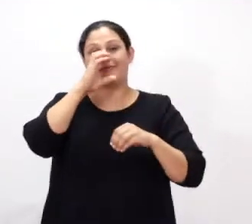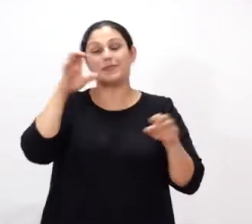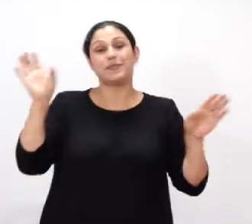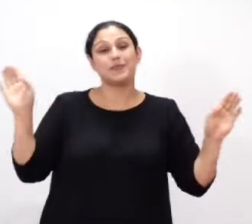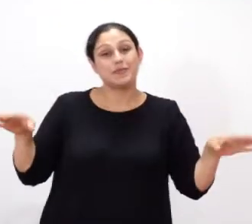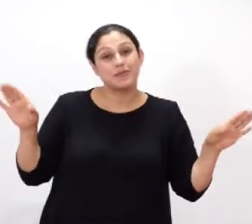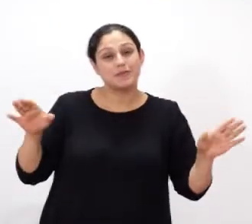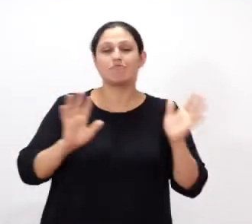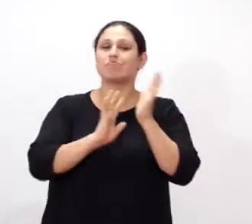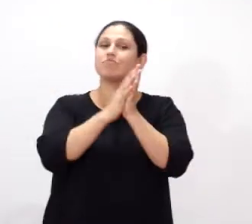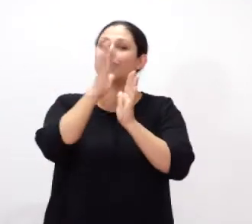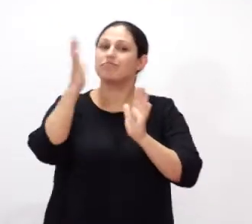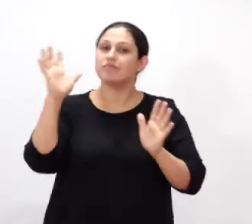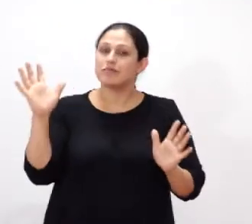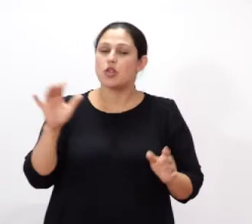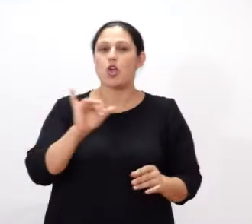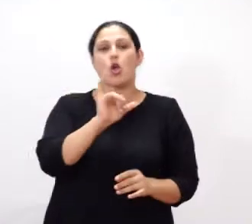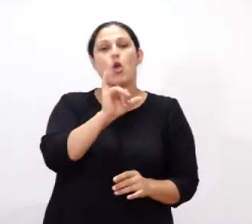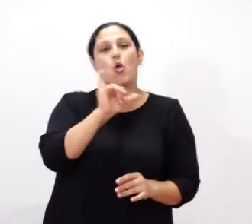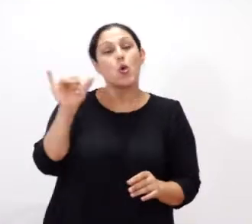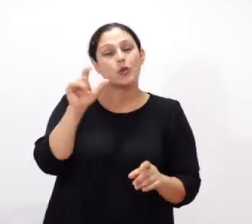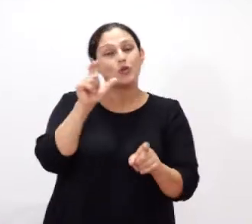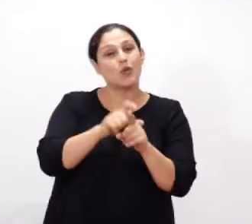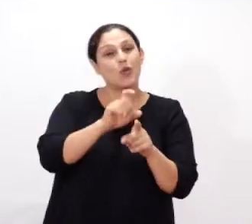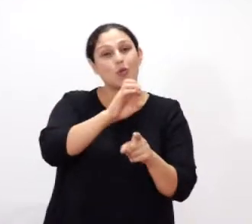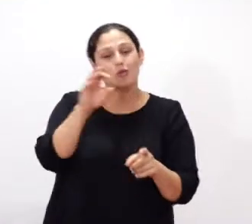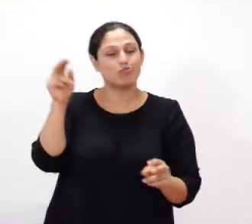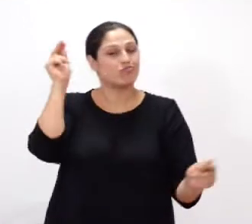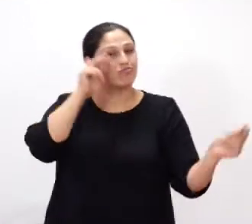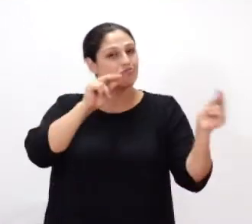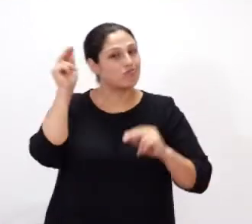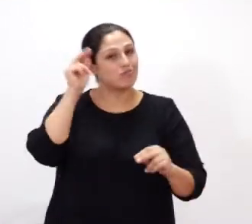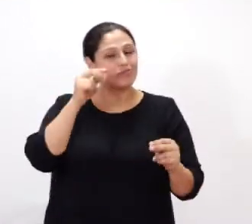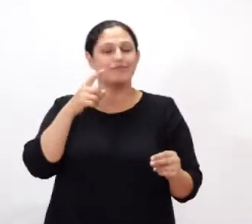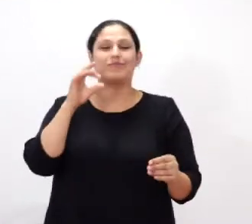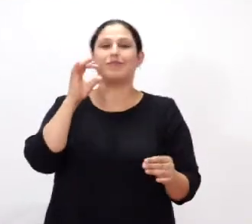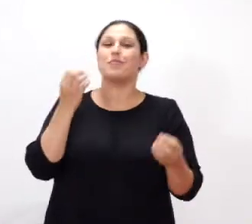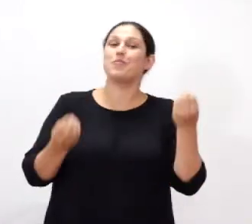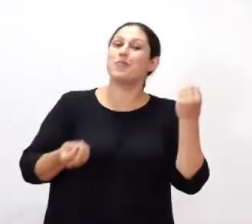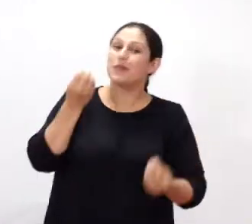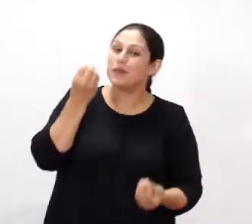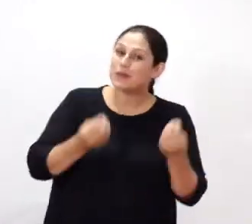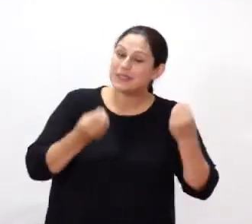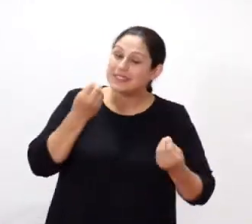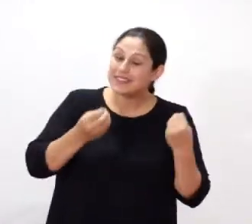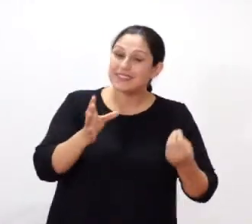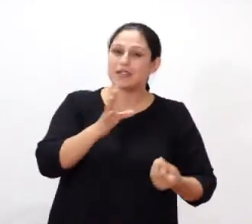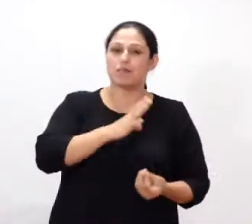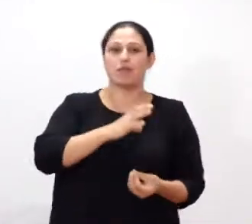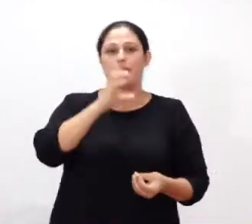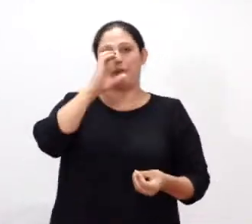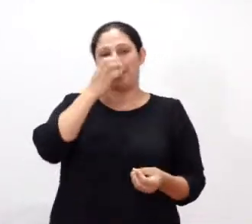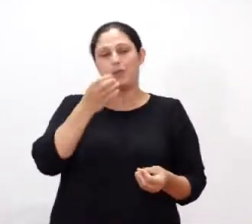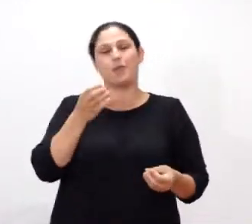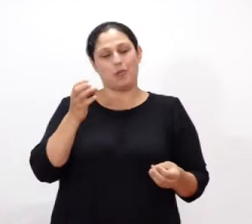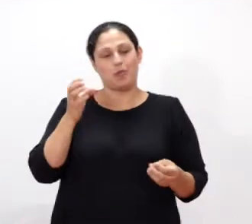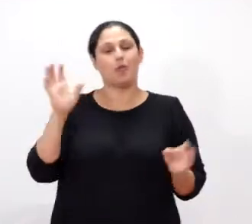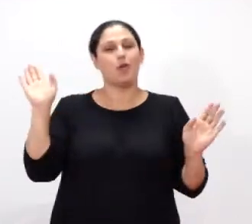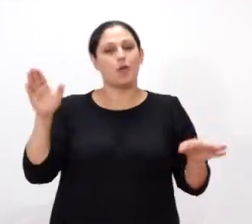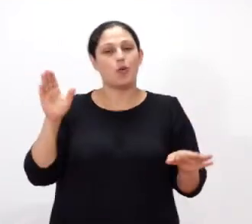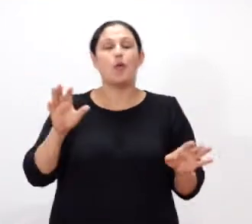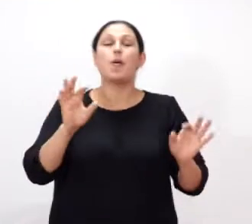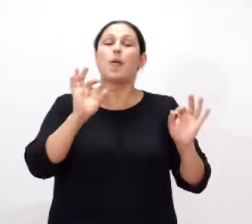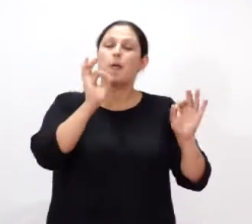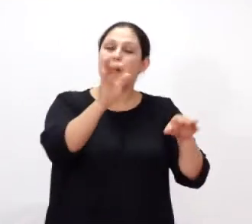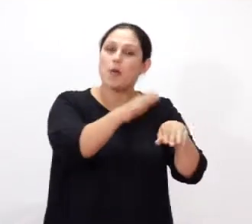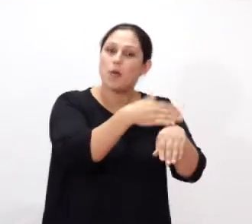درخت حرفی ای را آموختیم و بازی کردیم آفرین زرگوشک بله